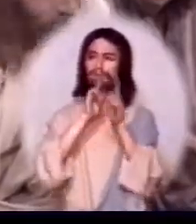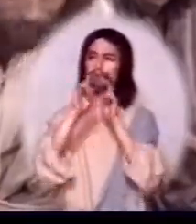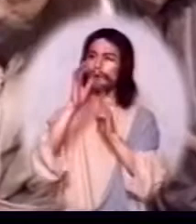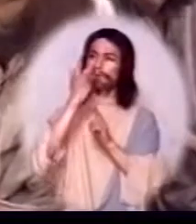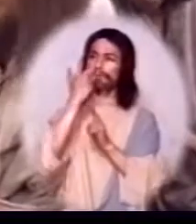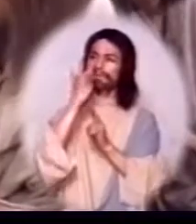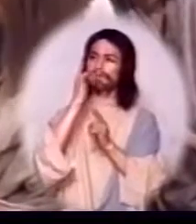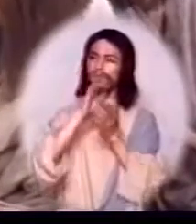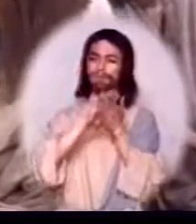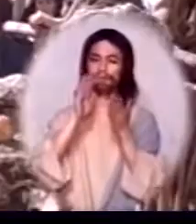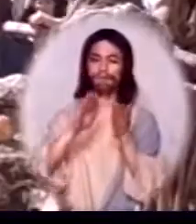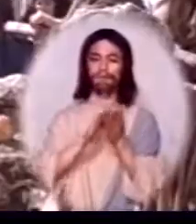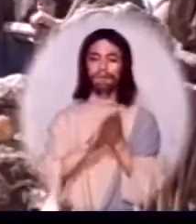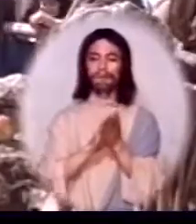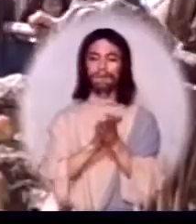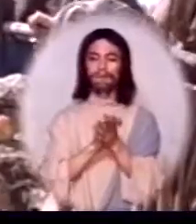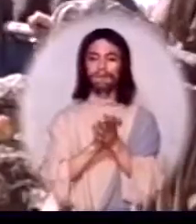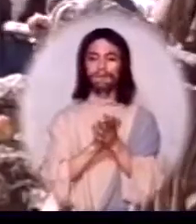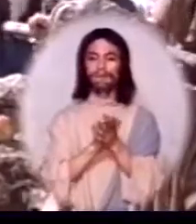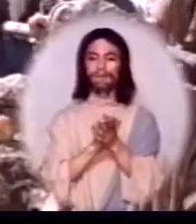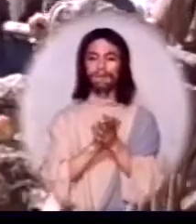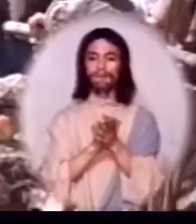무슨 말인지 잘 모르겠네.